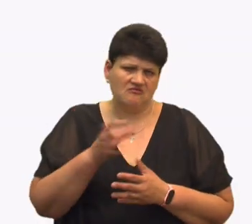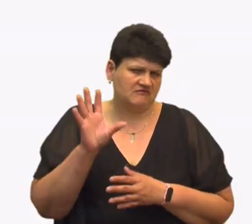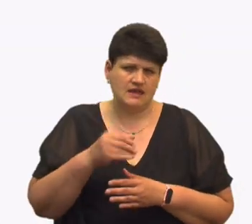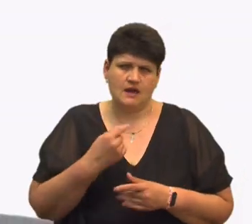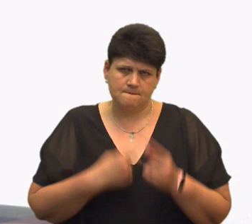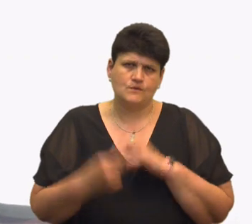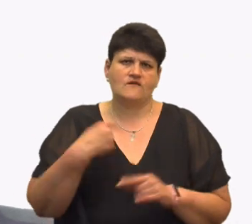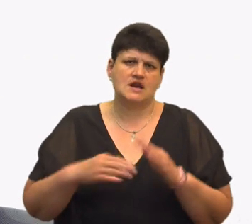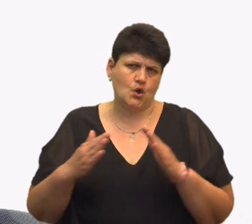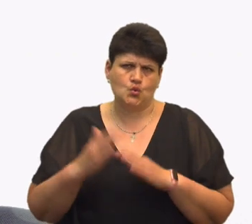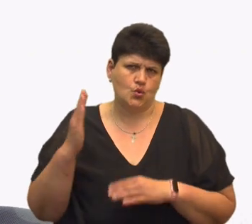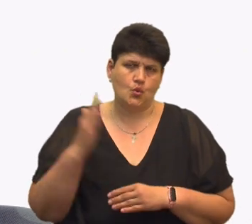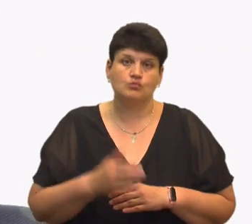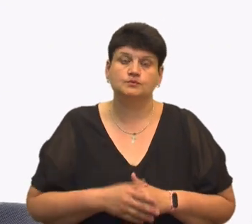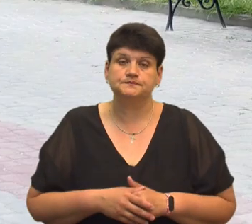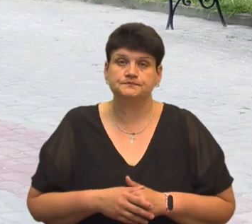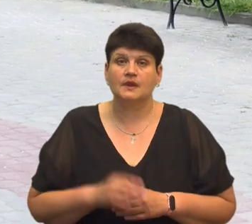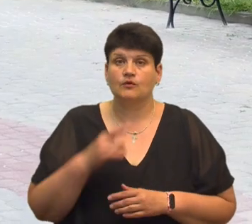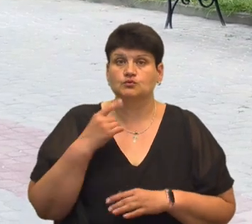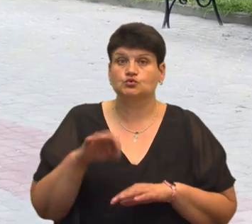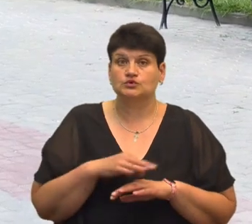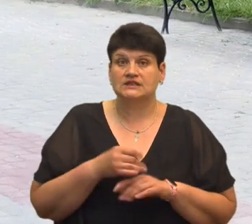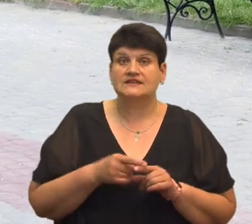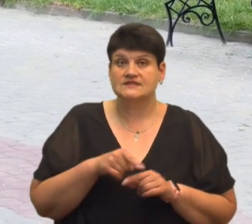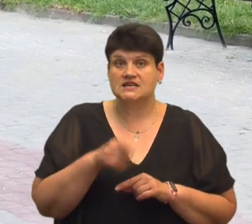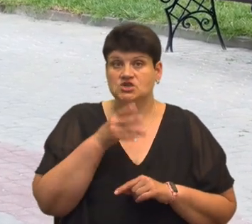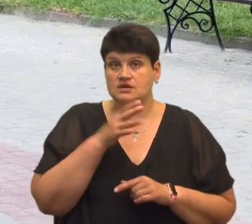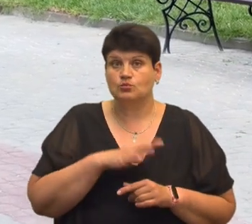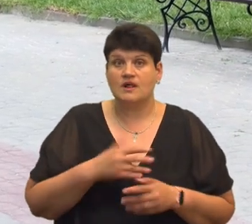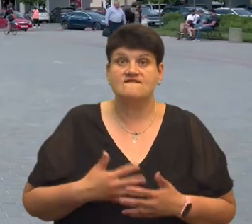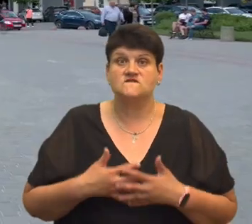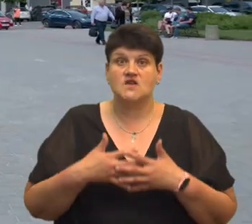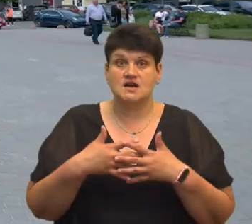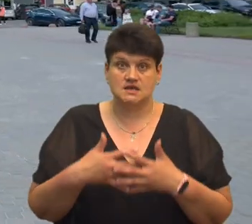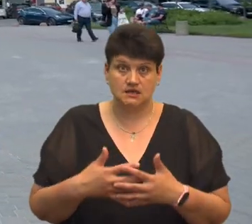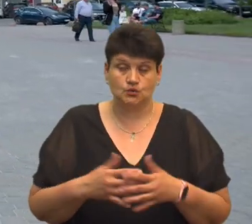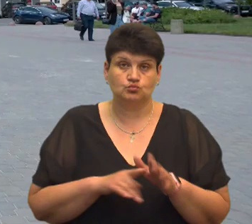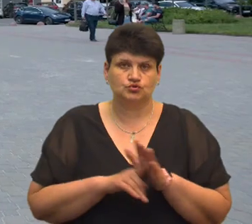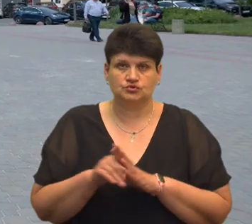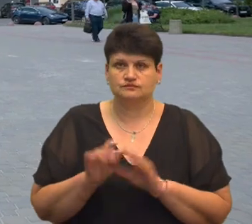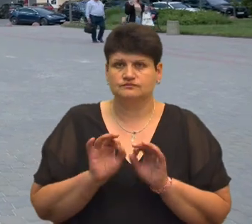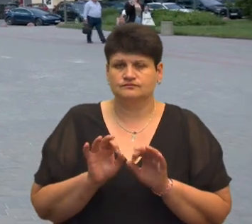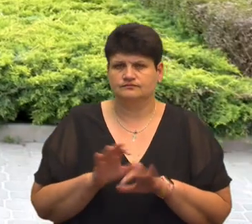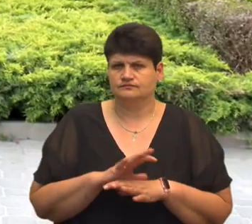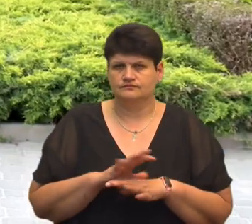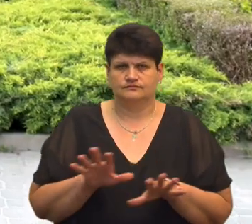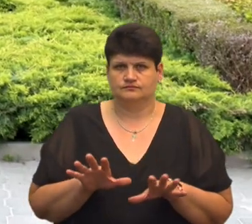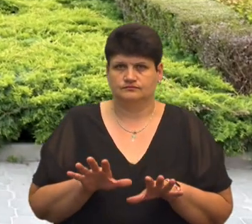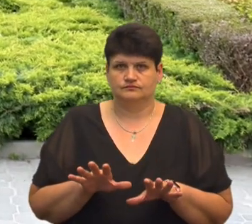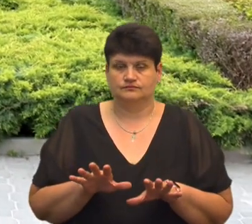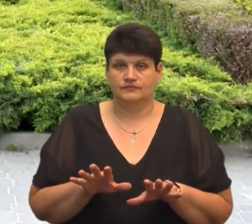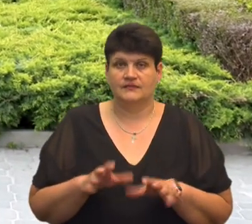додому. Микола Вайда розповідає, його дружина у цей час була вагітною. Каже, спочатку не розповідав їй про своє рішення. Вона